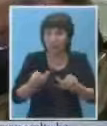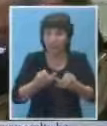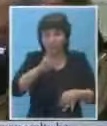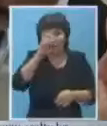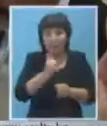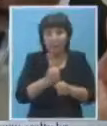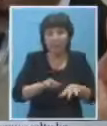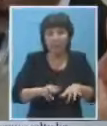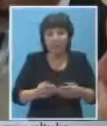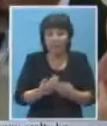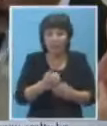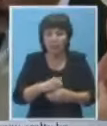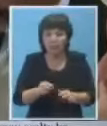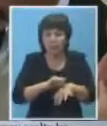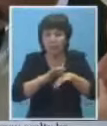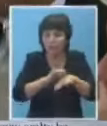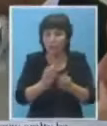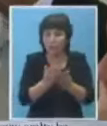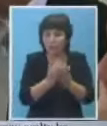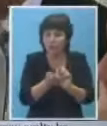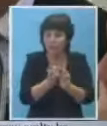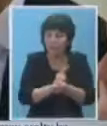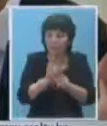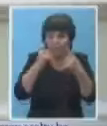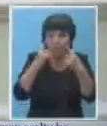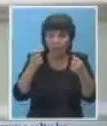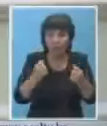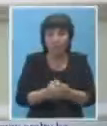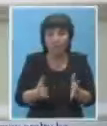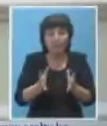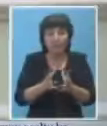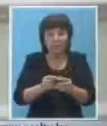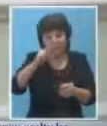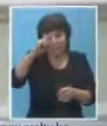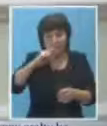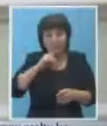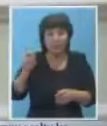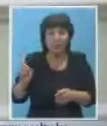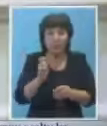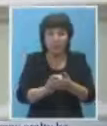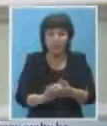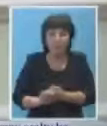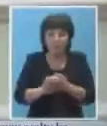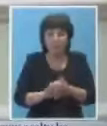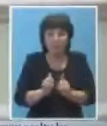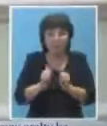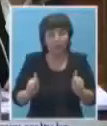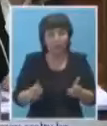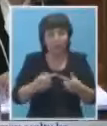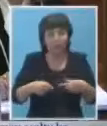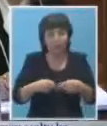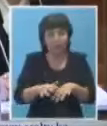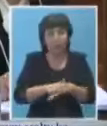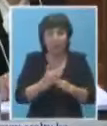Мемлекеттік хатшы мейманға елдегі жүргізіліп жатқан реформалар туралы да хабардар етті. Айта кету керек, Қазақстан мен экономикалық ынтымақтастық және даму ұйымы арасында